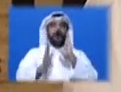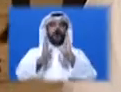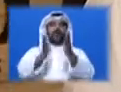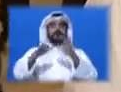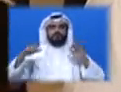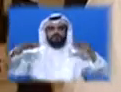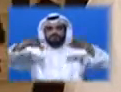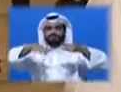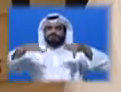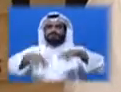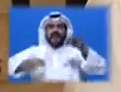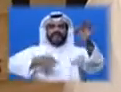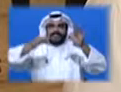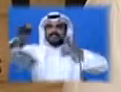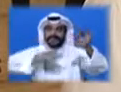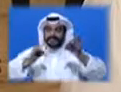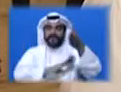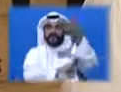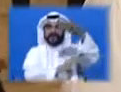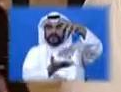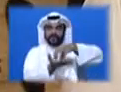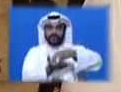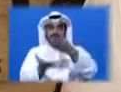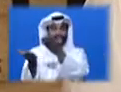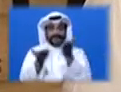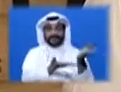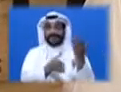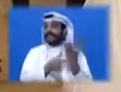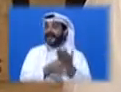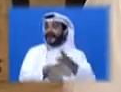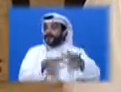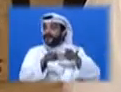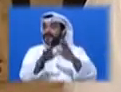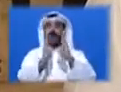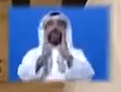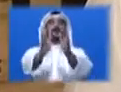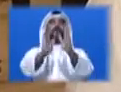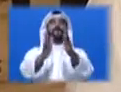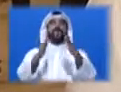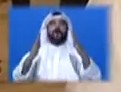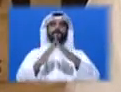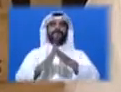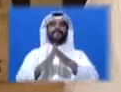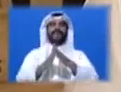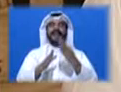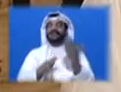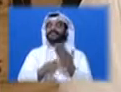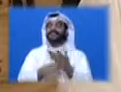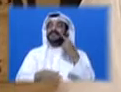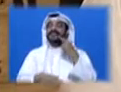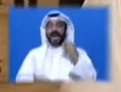السفراء والدبلوماسيين ورجالات الدولة أتوا مهنئين ومشاركين جمهورية مصر العربية